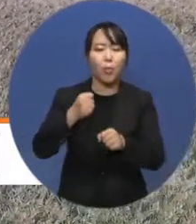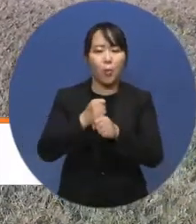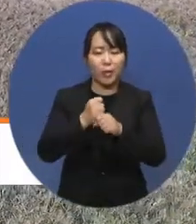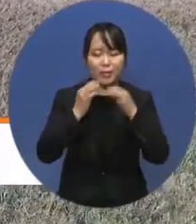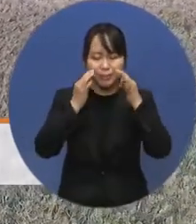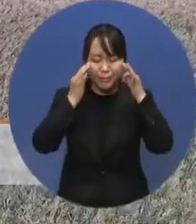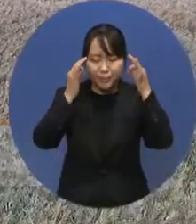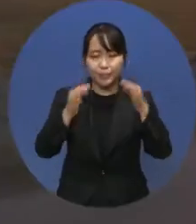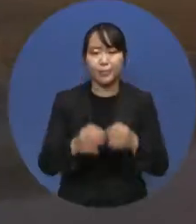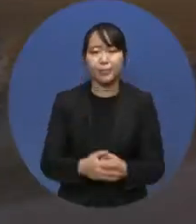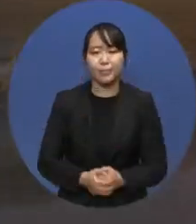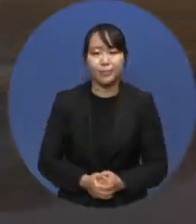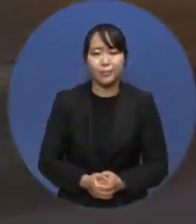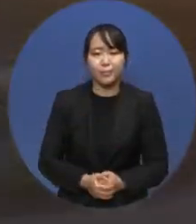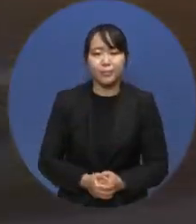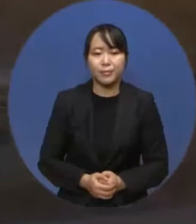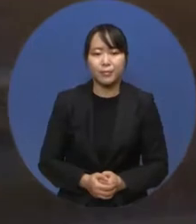했습니다.